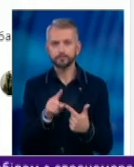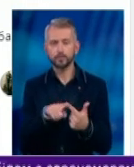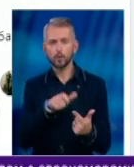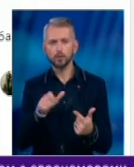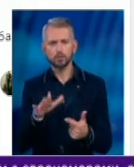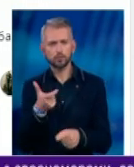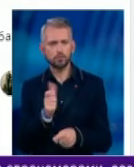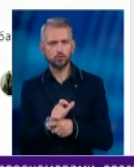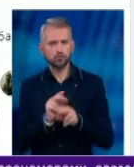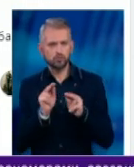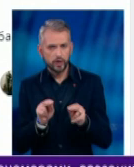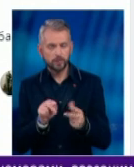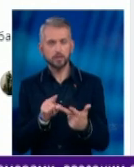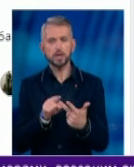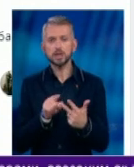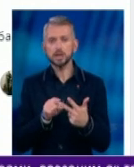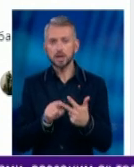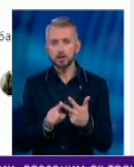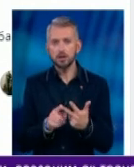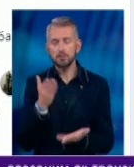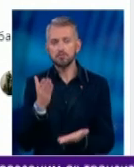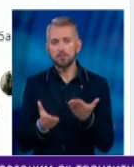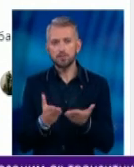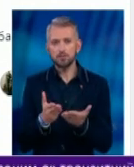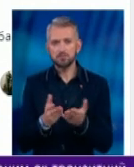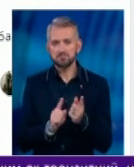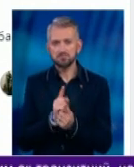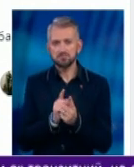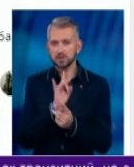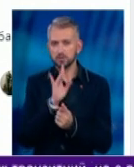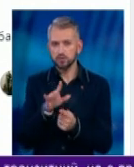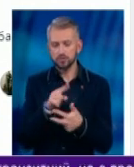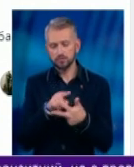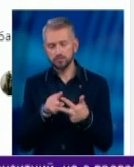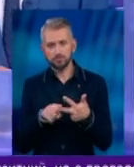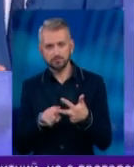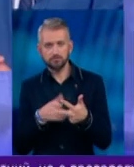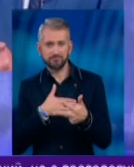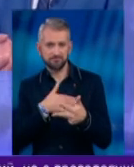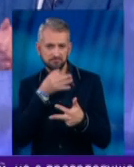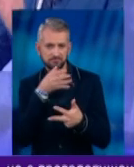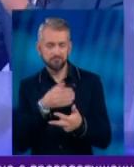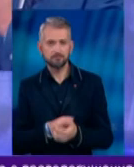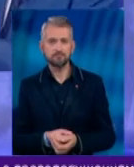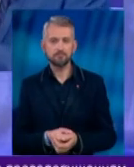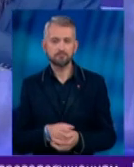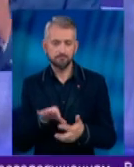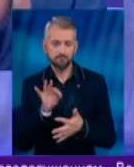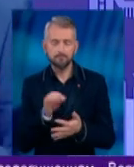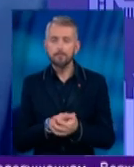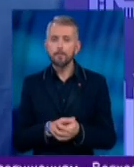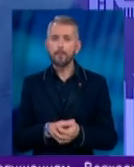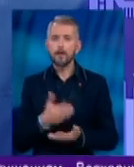громадяни стануть сумлінними. І третій варіант – можливо, на вашу думку, нічого не зміниться. Ми ж будемо розпочинати. Панове, якщо загалом